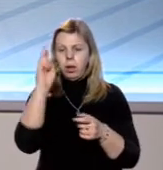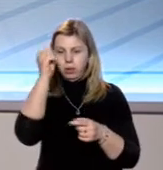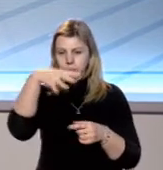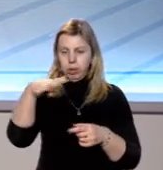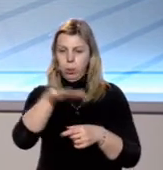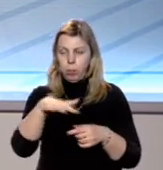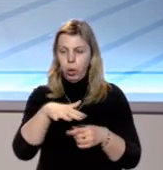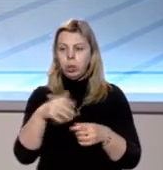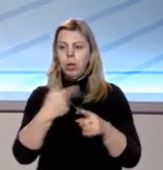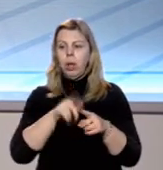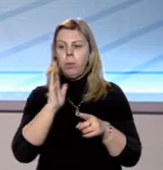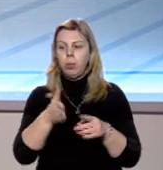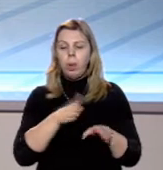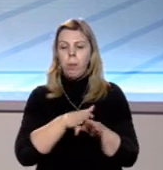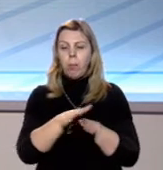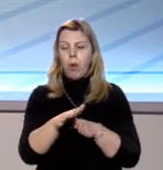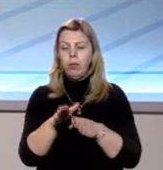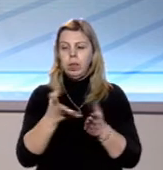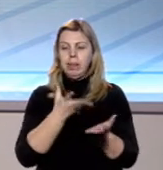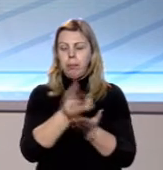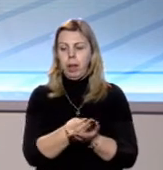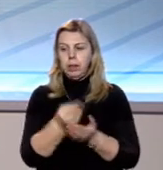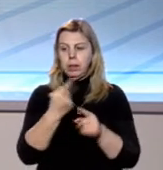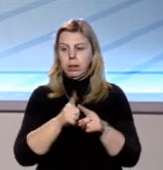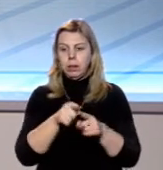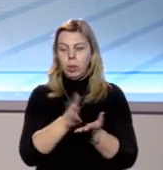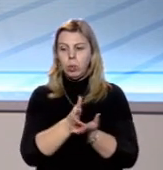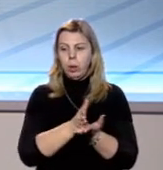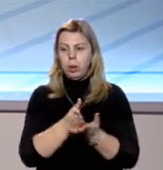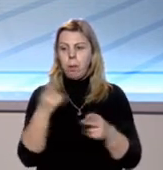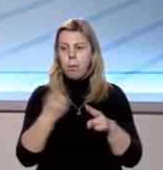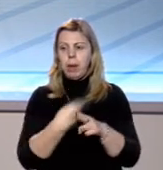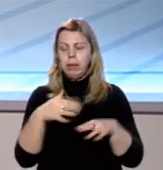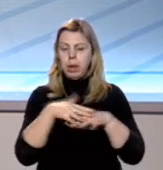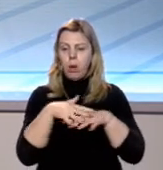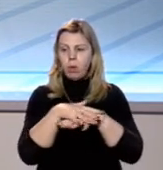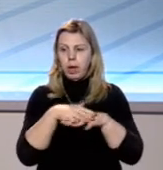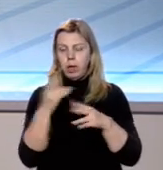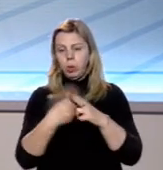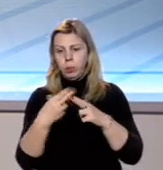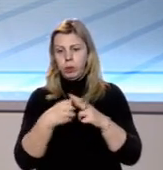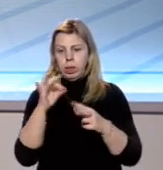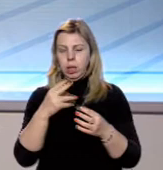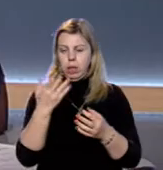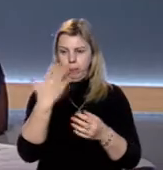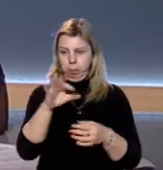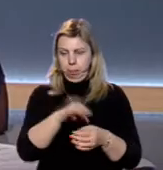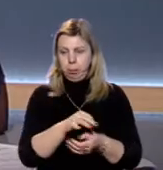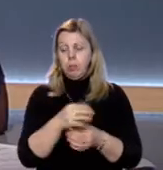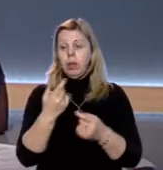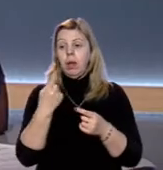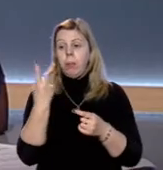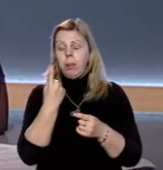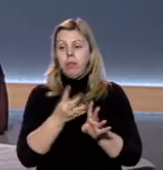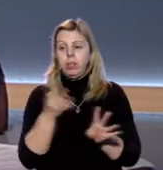послуги зазначений буде повний розмір сплати за ці послуги, тобто без врахування як і субсидій, так і пільг? Ну, в першу